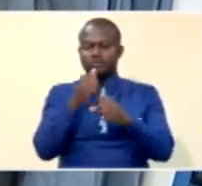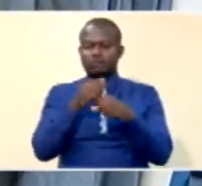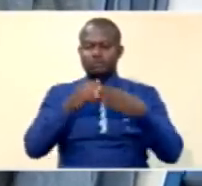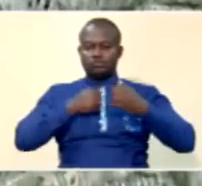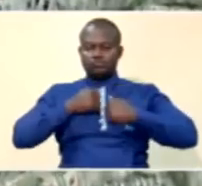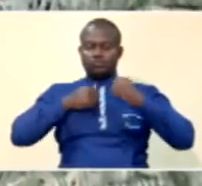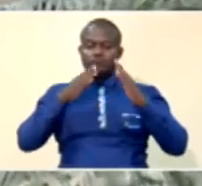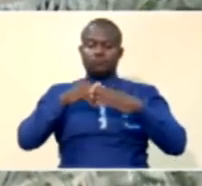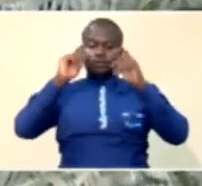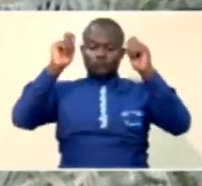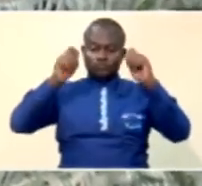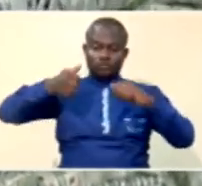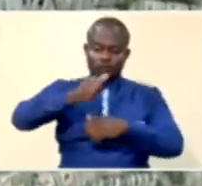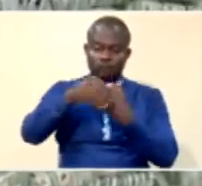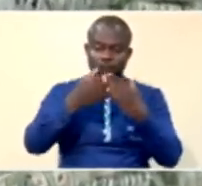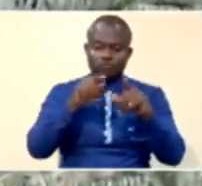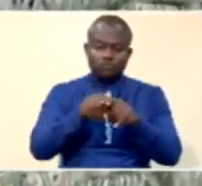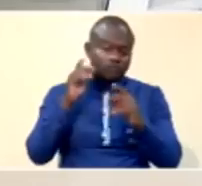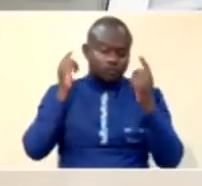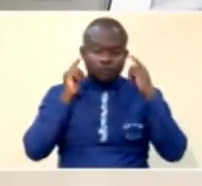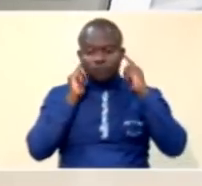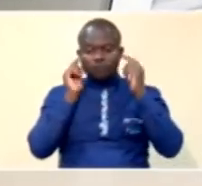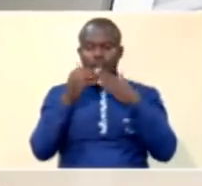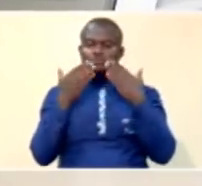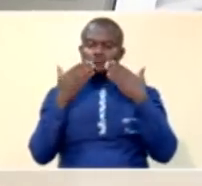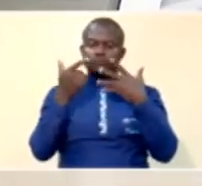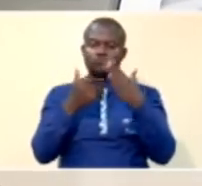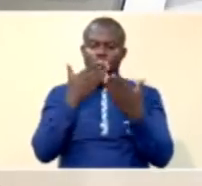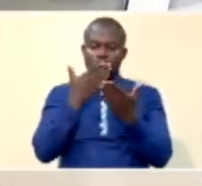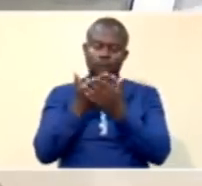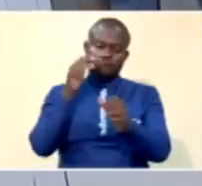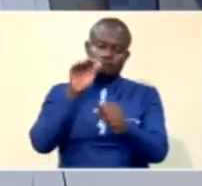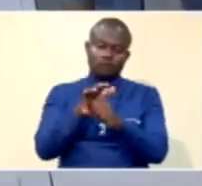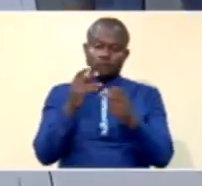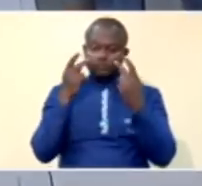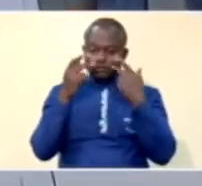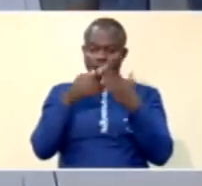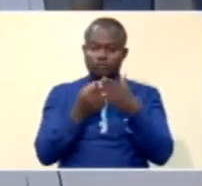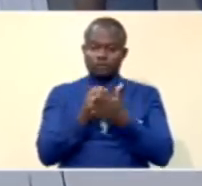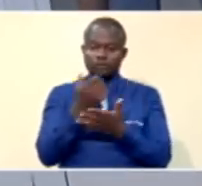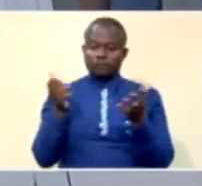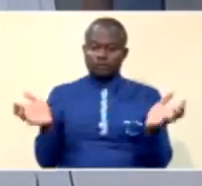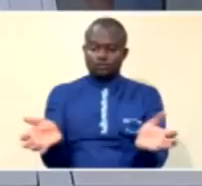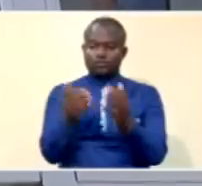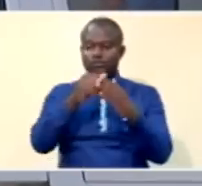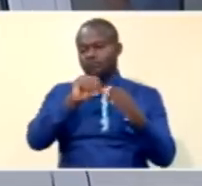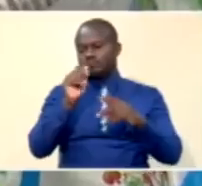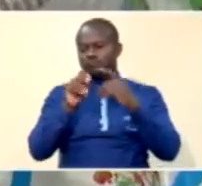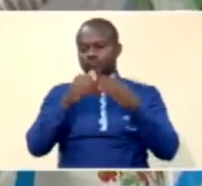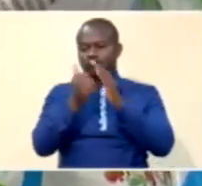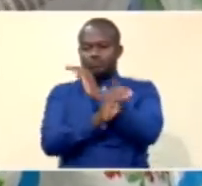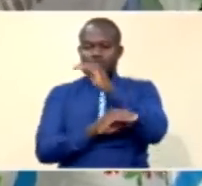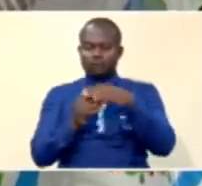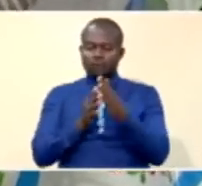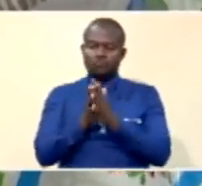Rwanda. Ubuhamya bwabo nabwo bwumvikanamo gushima ibyiza byinshi bahabonye bituma bashishikariza abandi banyamahanga kuza